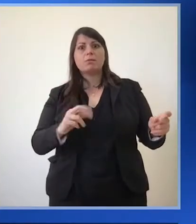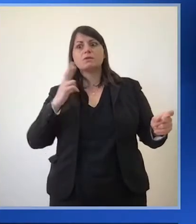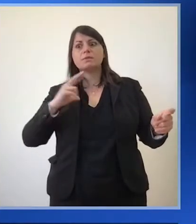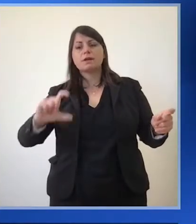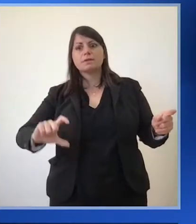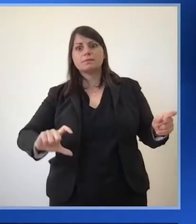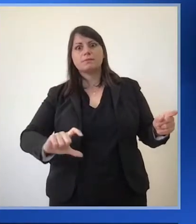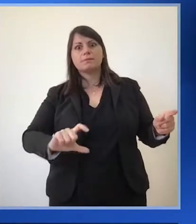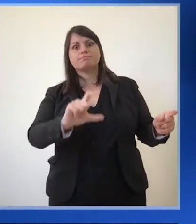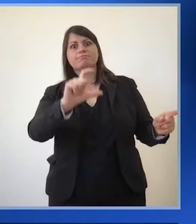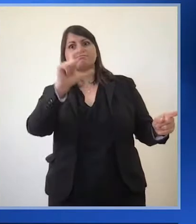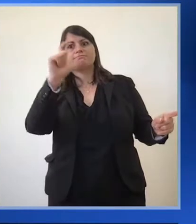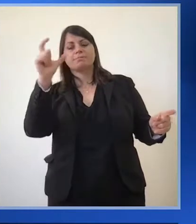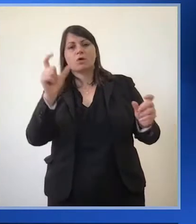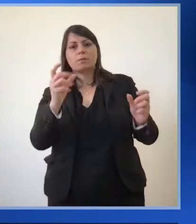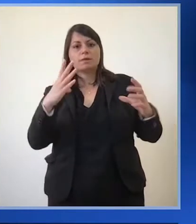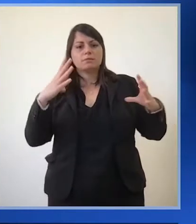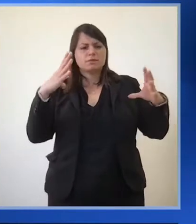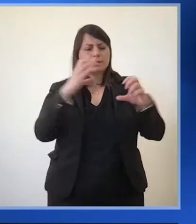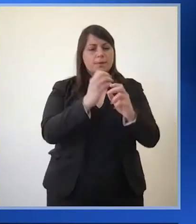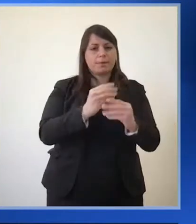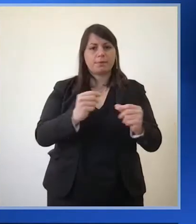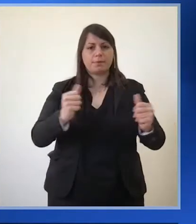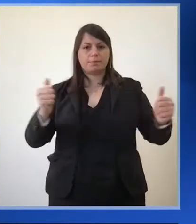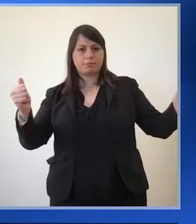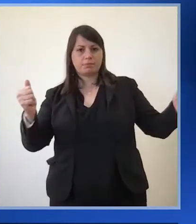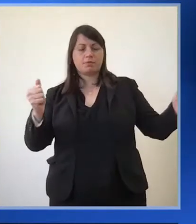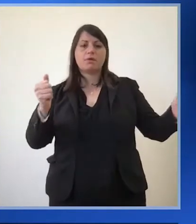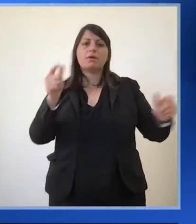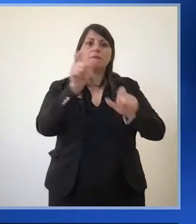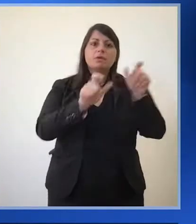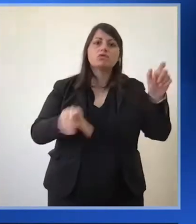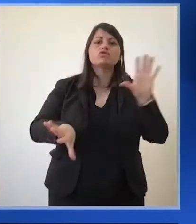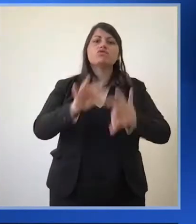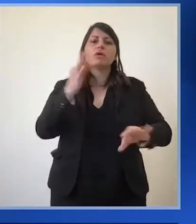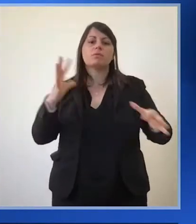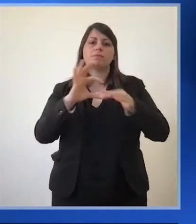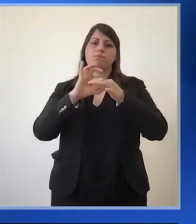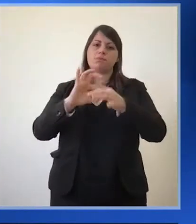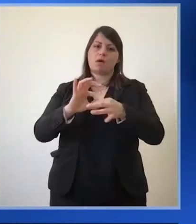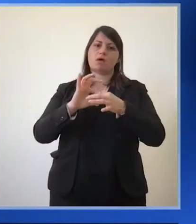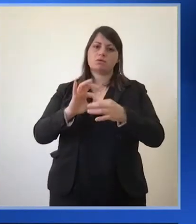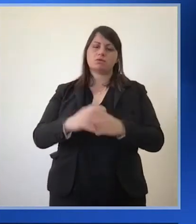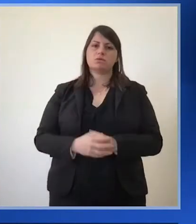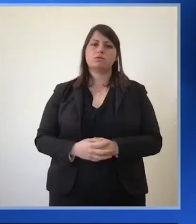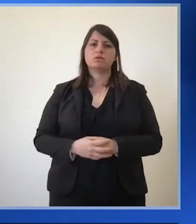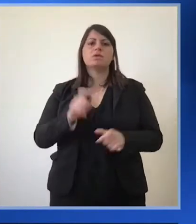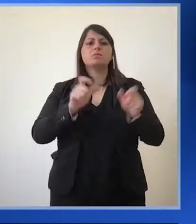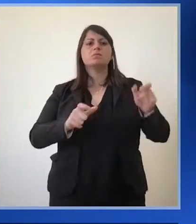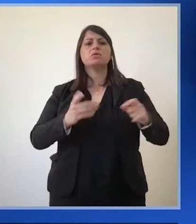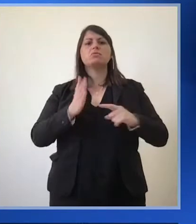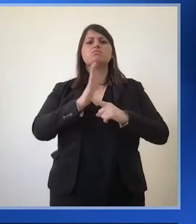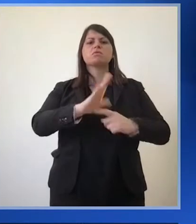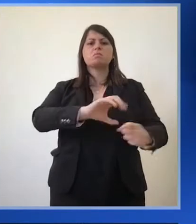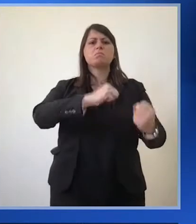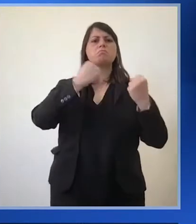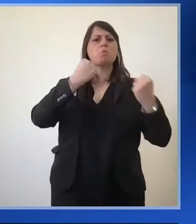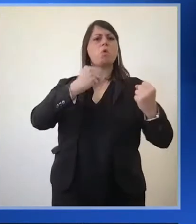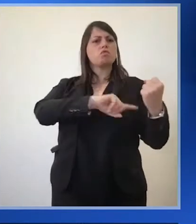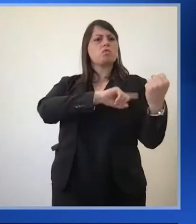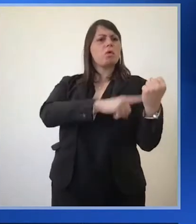Si scelga la pace, si smetta di mostrare i muscoli mentre la gente